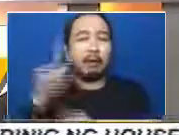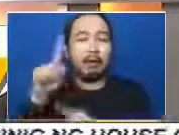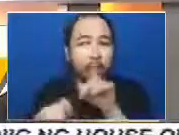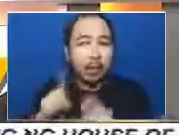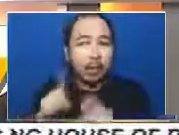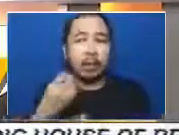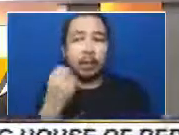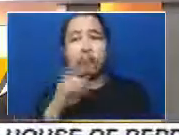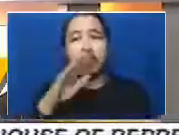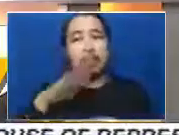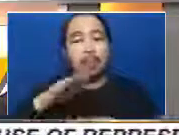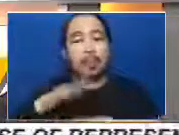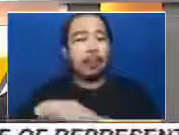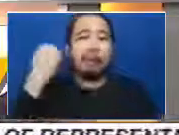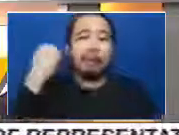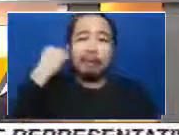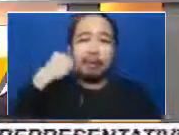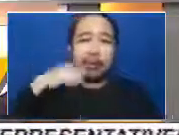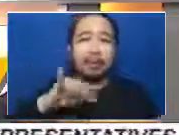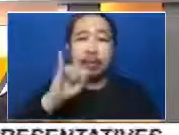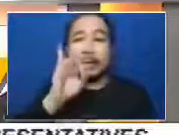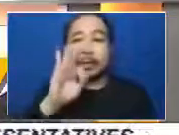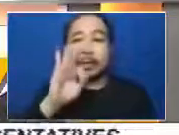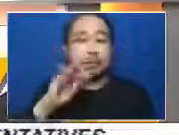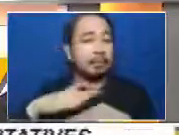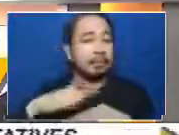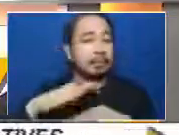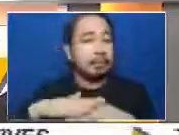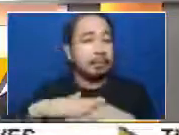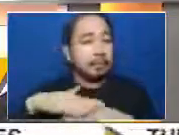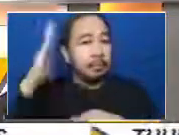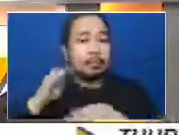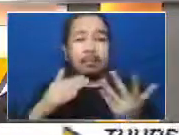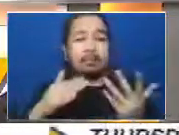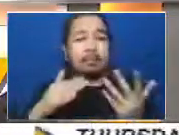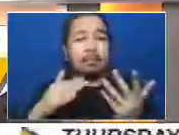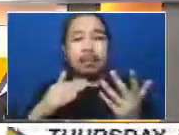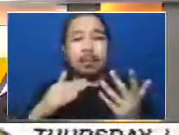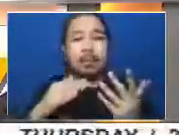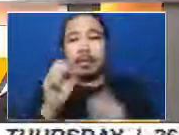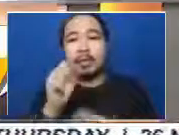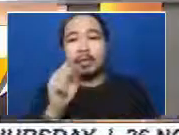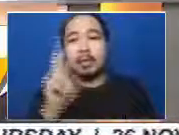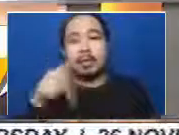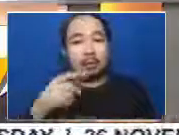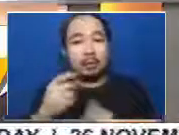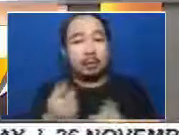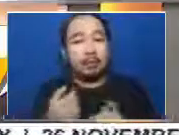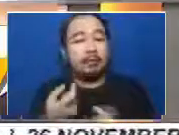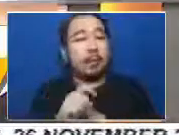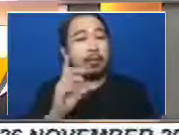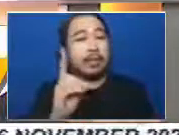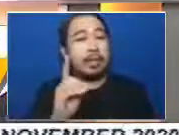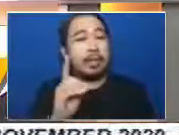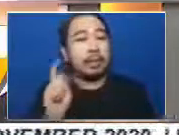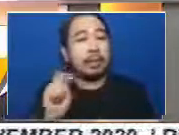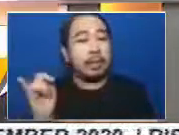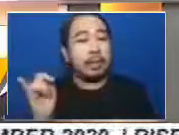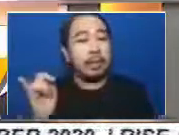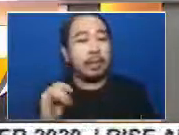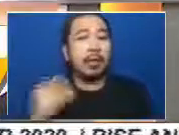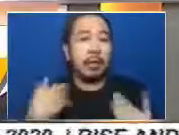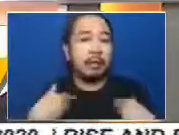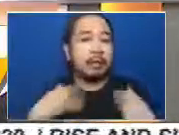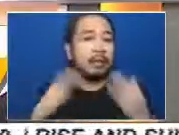madodouble check kung ito po mga binibili po nilang produkto ay talagang naayon sa suggested retail price? And also, paano po sila